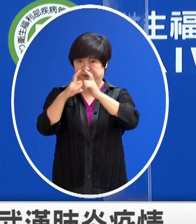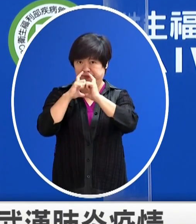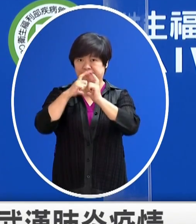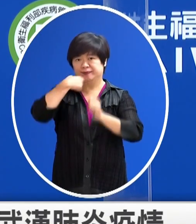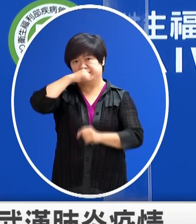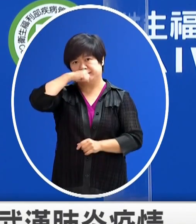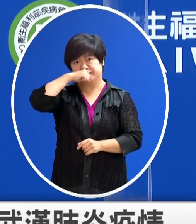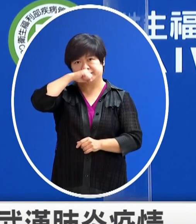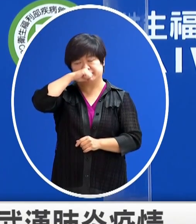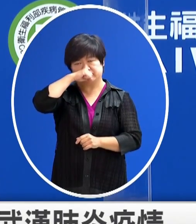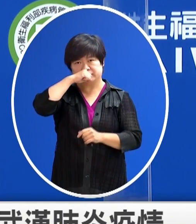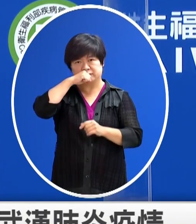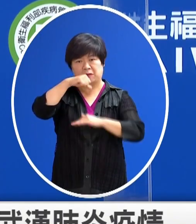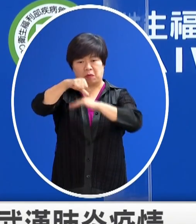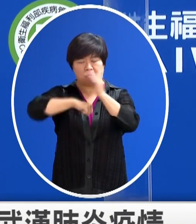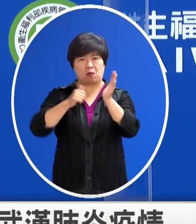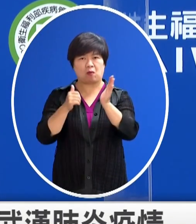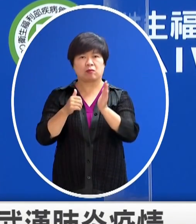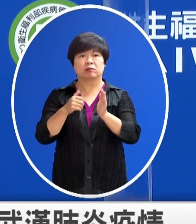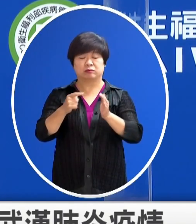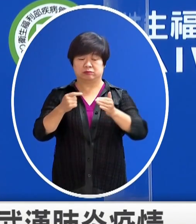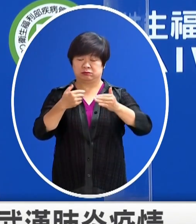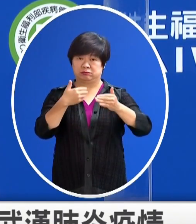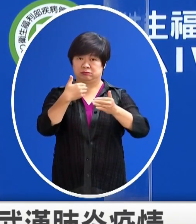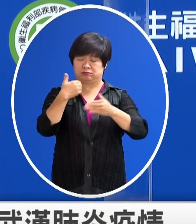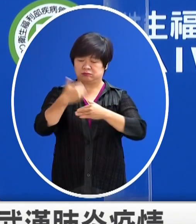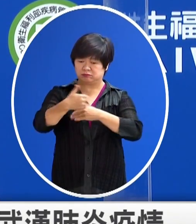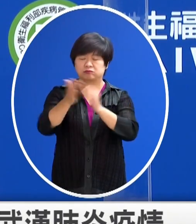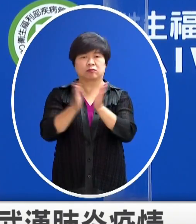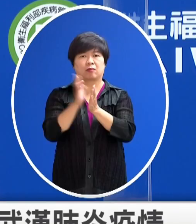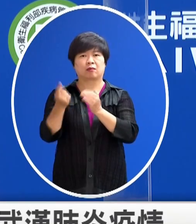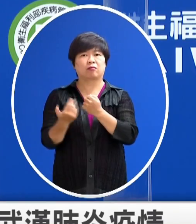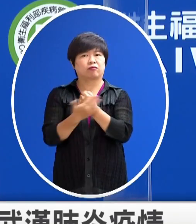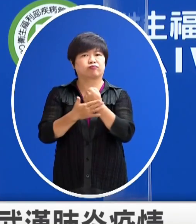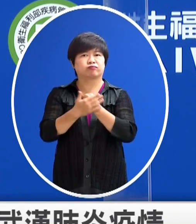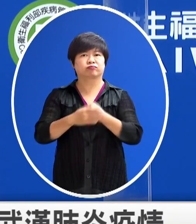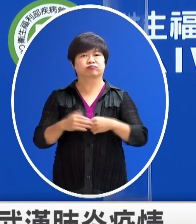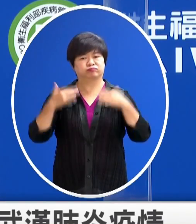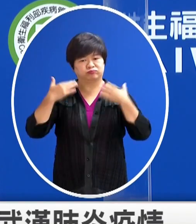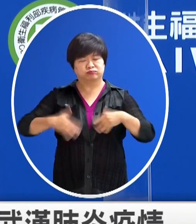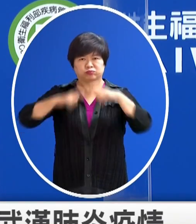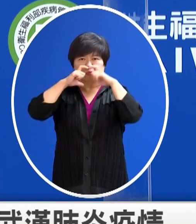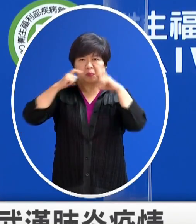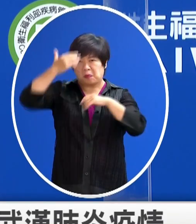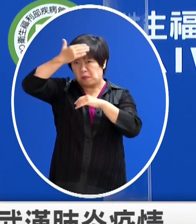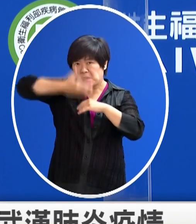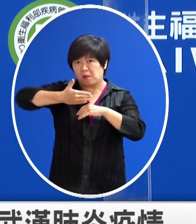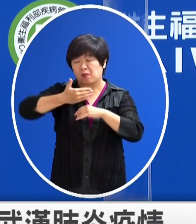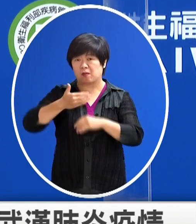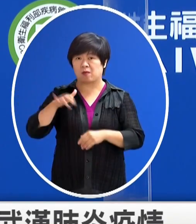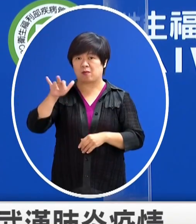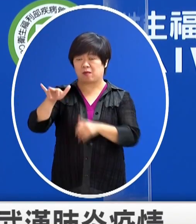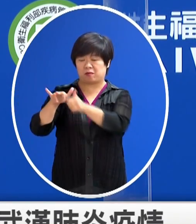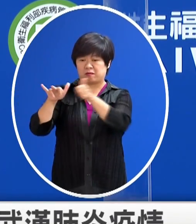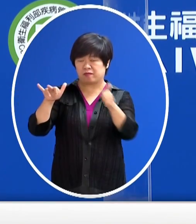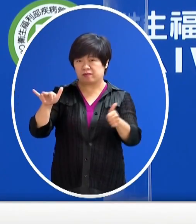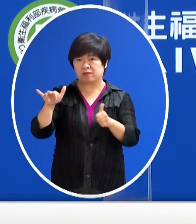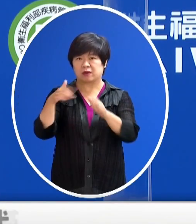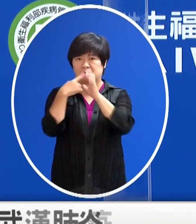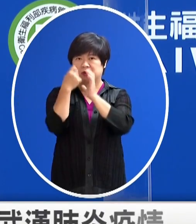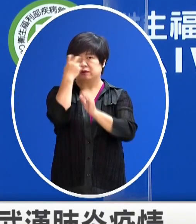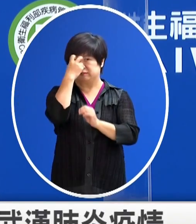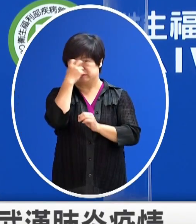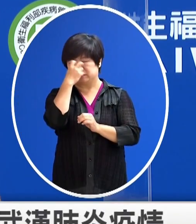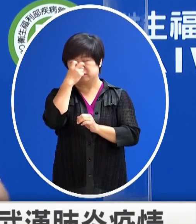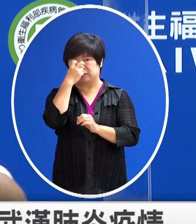他大概相关的装备防护都有把它做好，那回来的时候当然有在机场就做这样的报告，所以